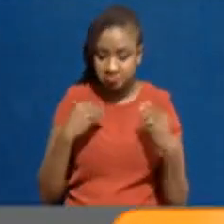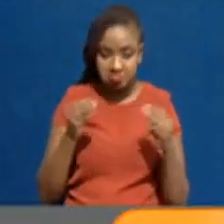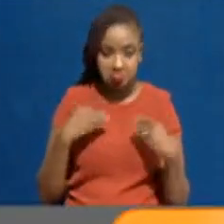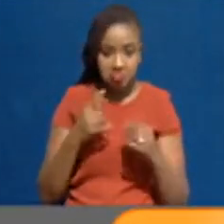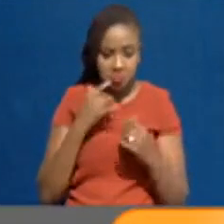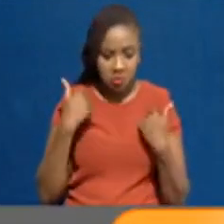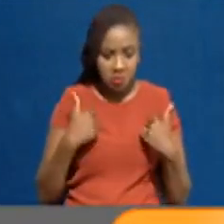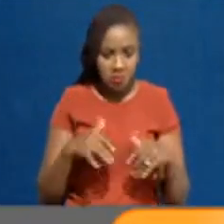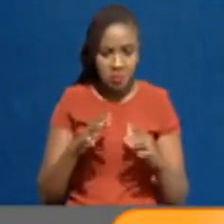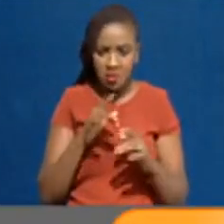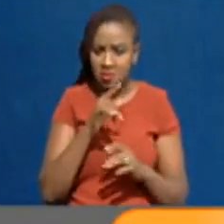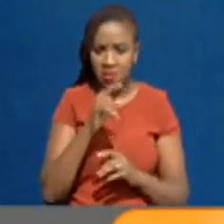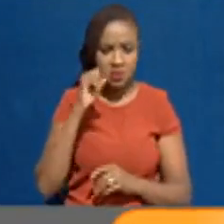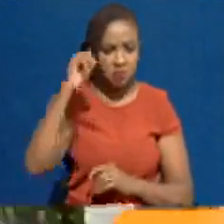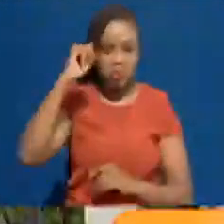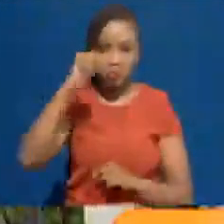alik an leng